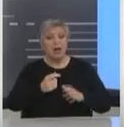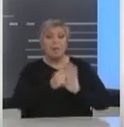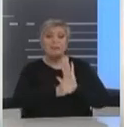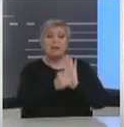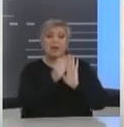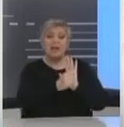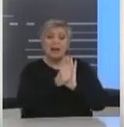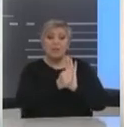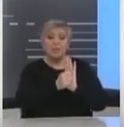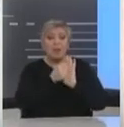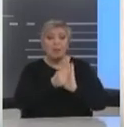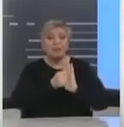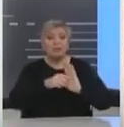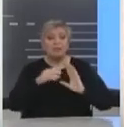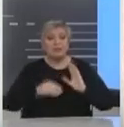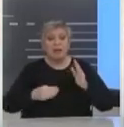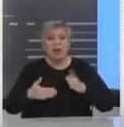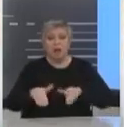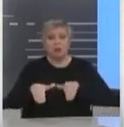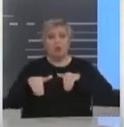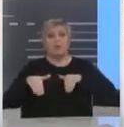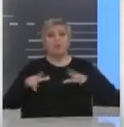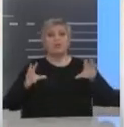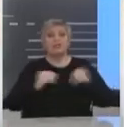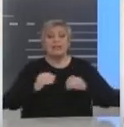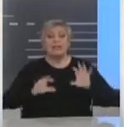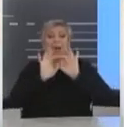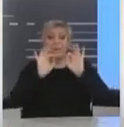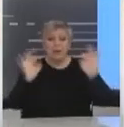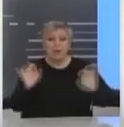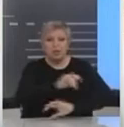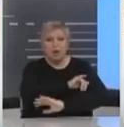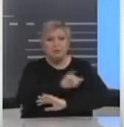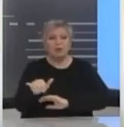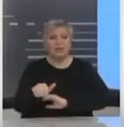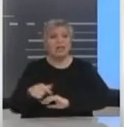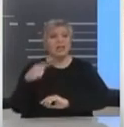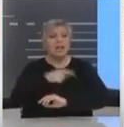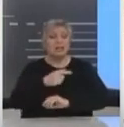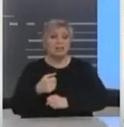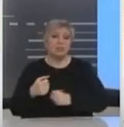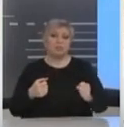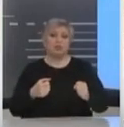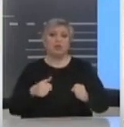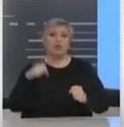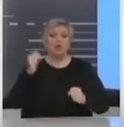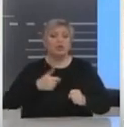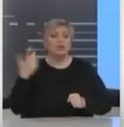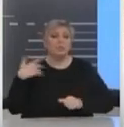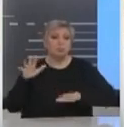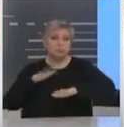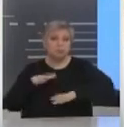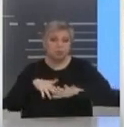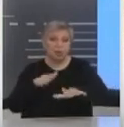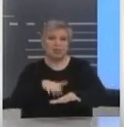μας. Το λέγαμε τότε, το λέμε και τώρα. Εσείς όμως, όλοι οι αριστεροί, ήσασταν απόντες από τα εθνικά